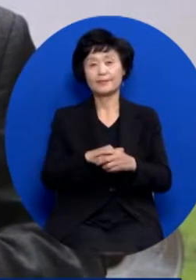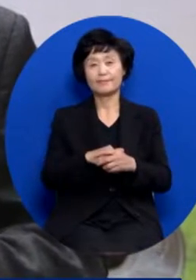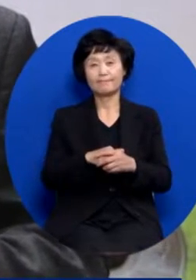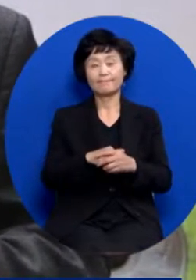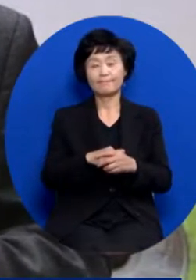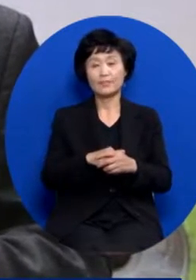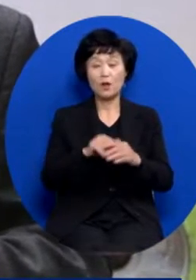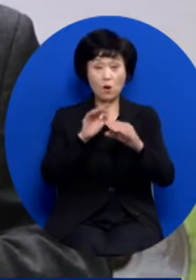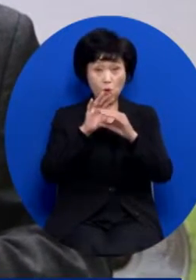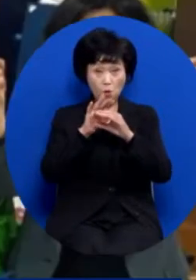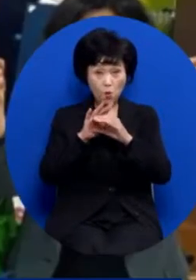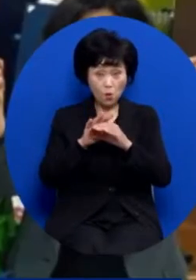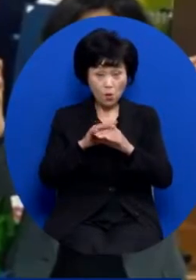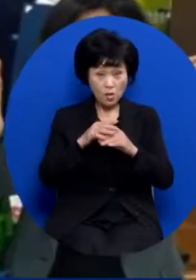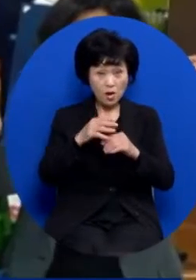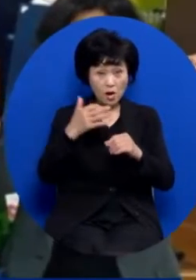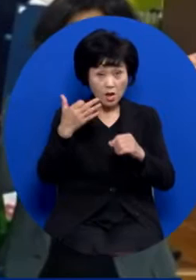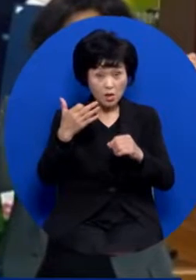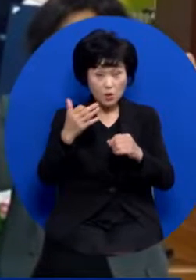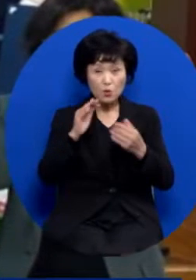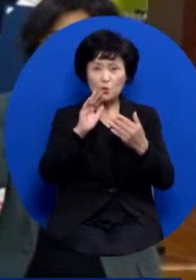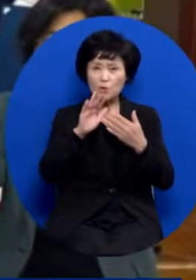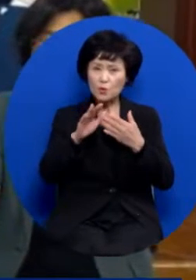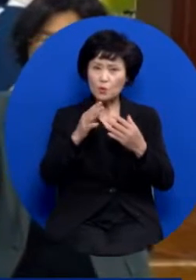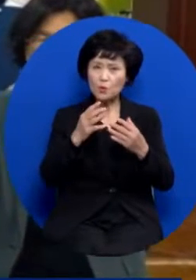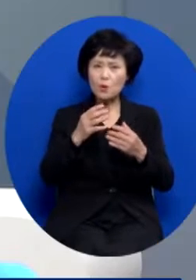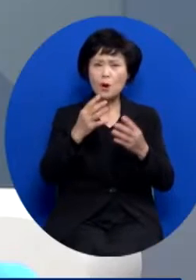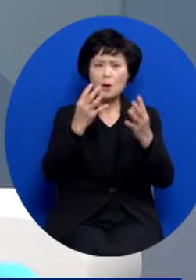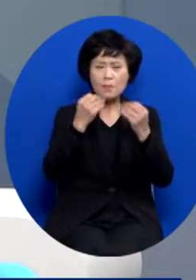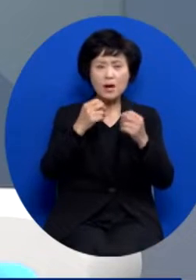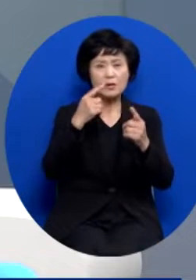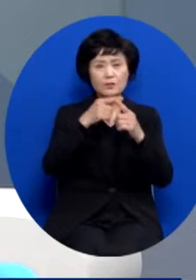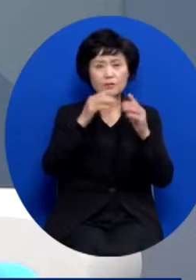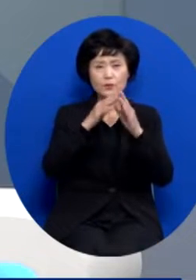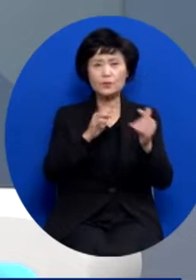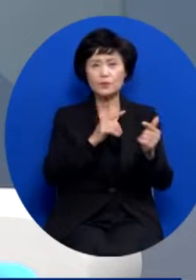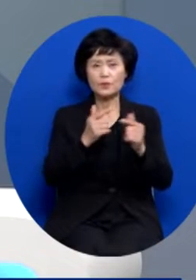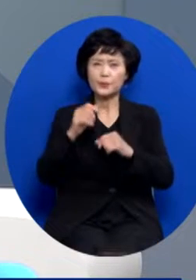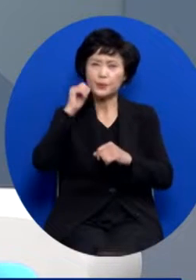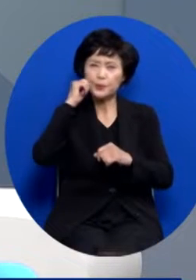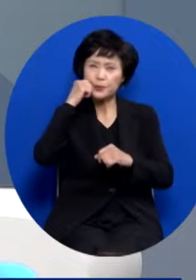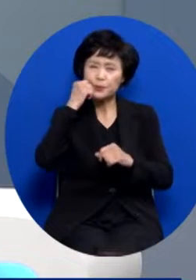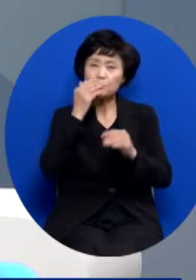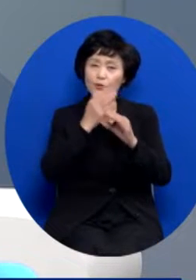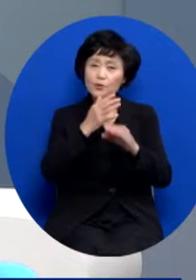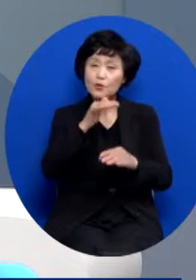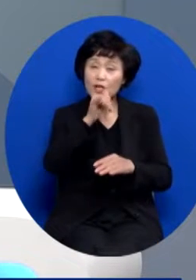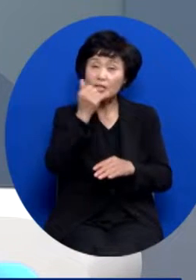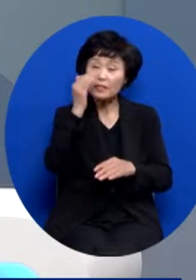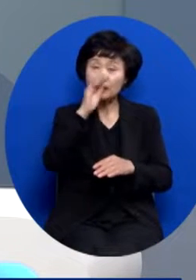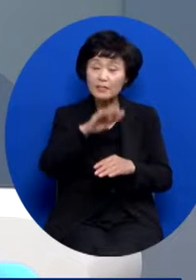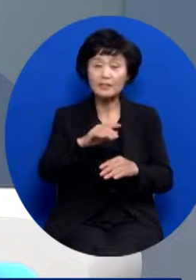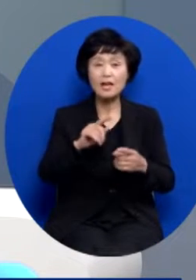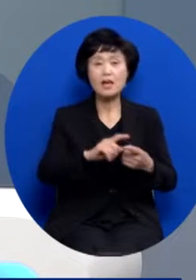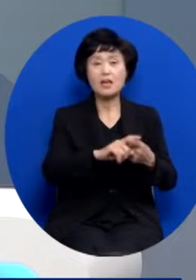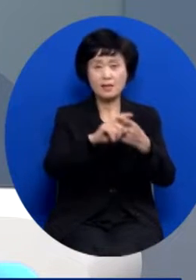네, 코로나19로 청주시 많은 교회들이 어려움을 겪고 있습니다. 어느 때보다 연합회의 역할이